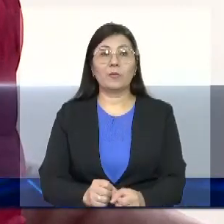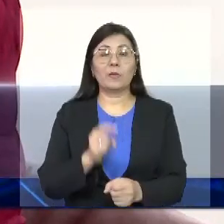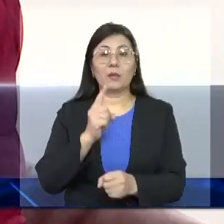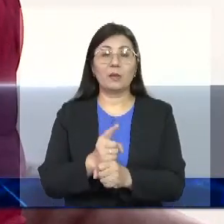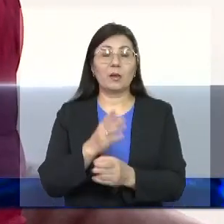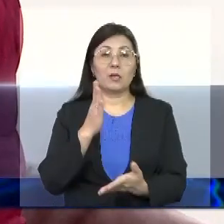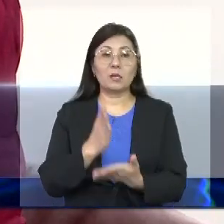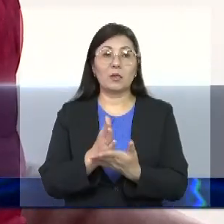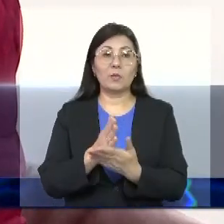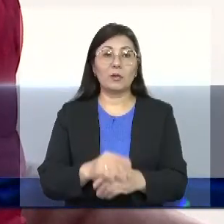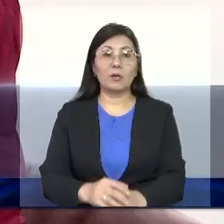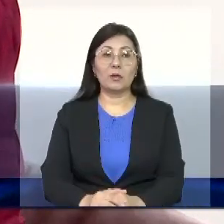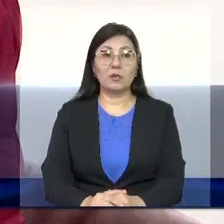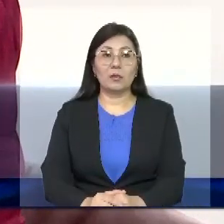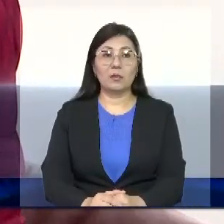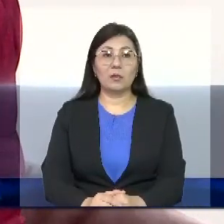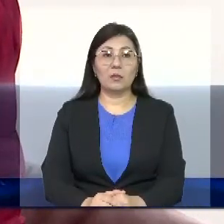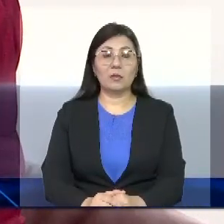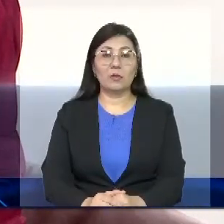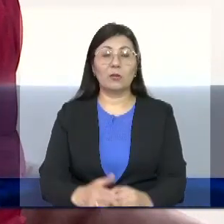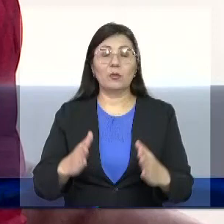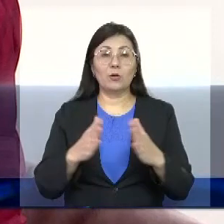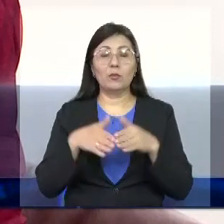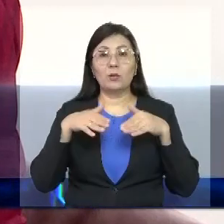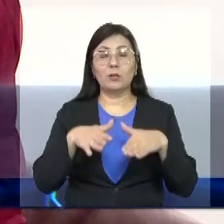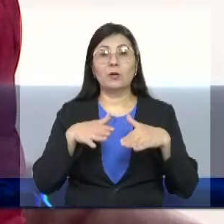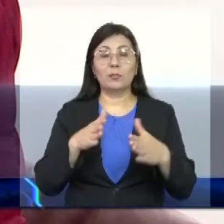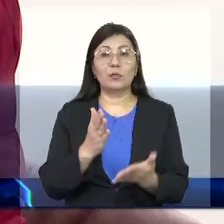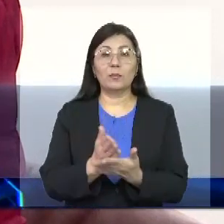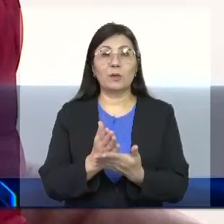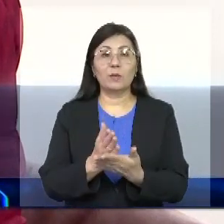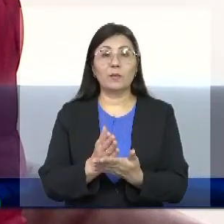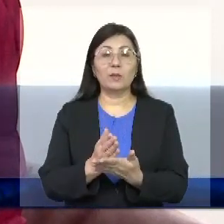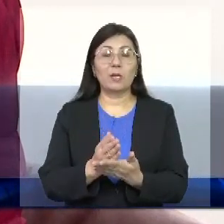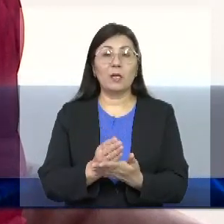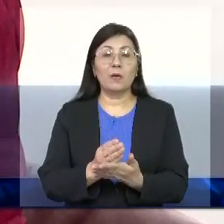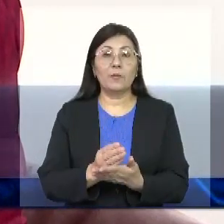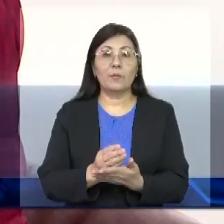бар, жақсы, Аллаға шүкір. Заказдар алып, үйден тігіп жатырмын. Тақиялар.